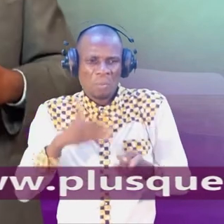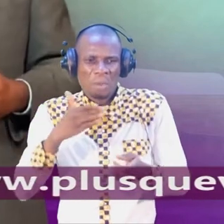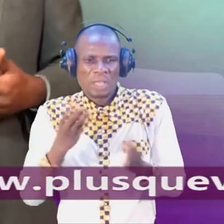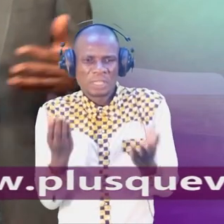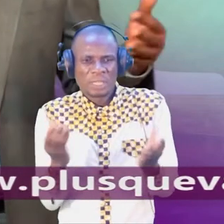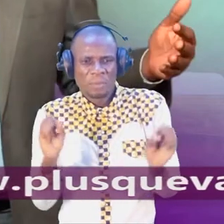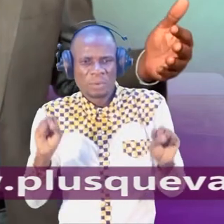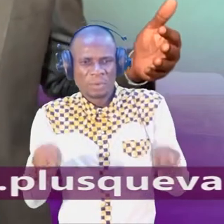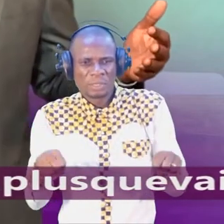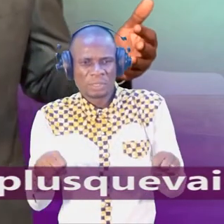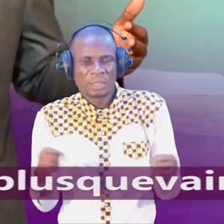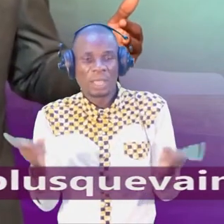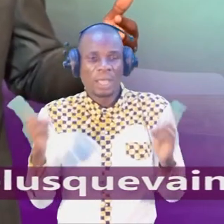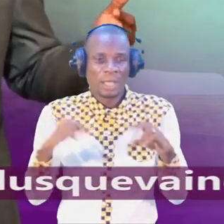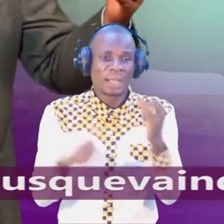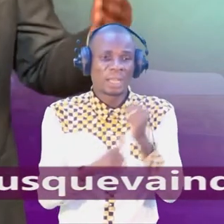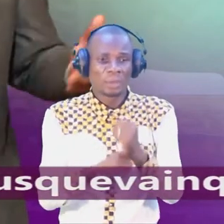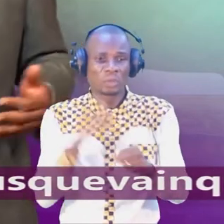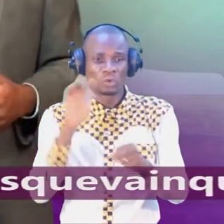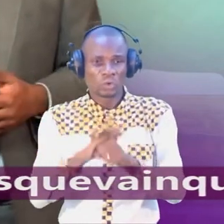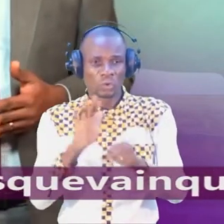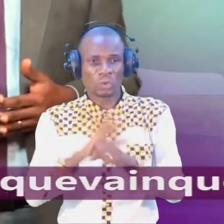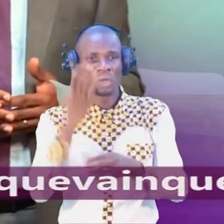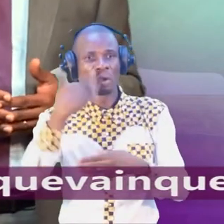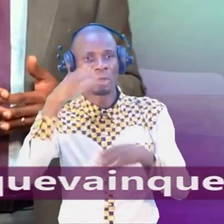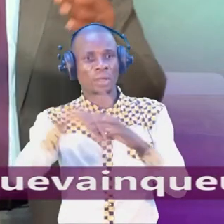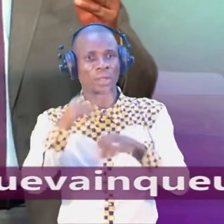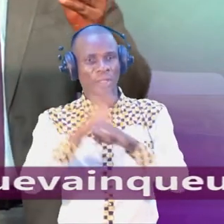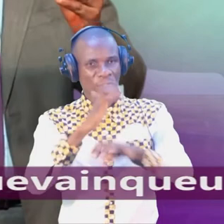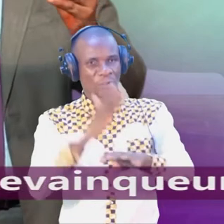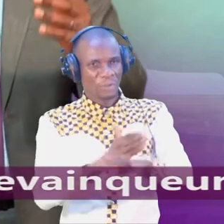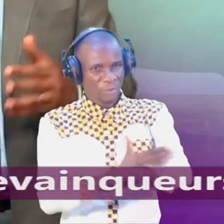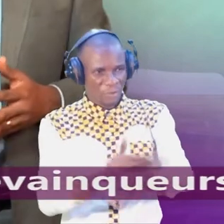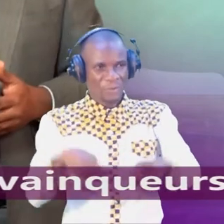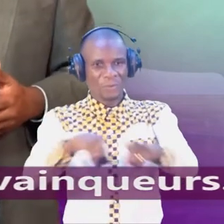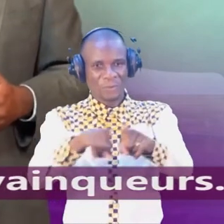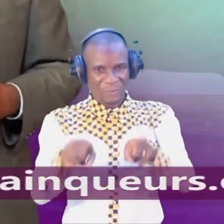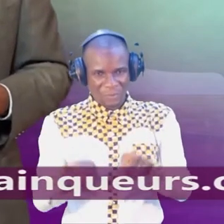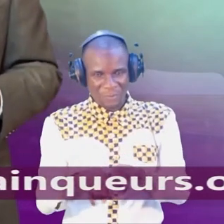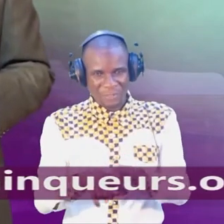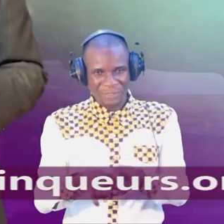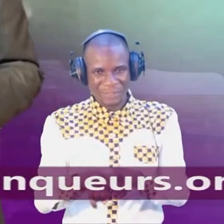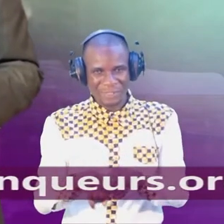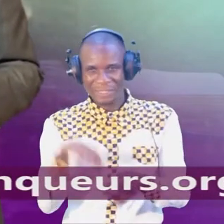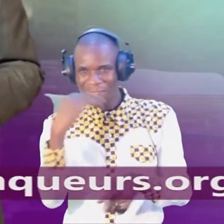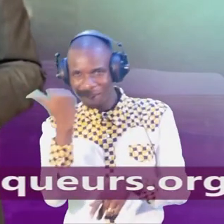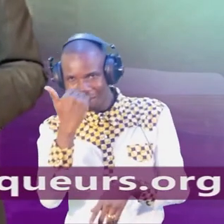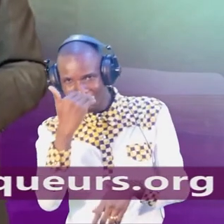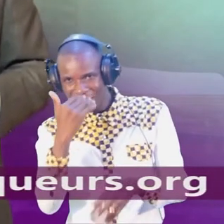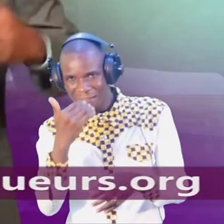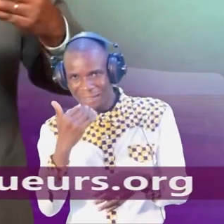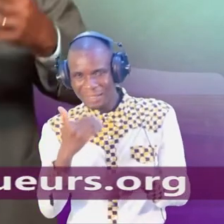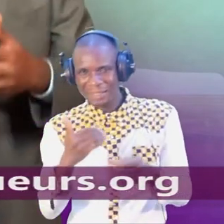Ukweli ni kwamba watu hawapendi kumfuata kwa kweli Mungu wa Biblia, sababu